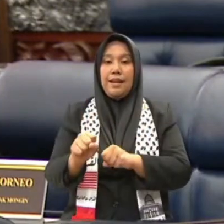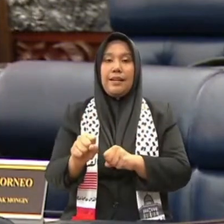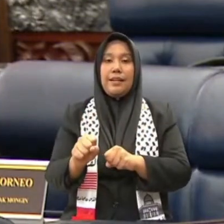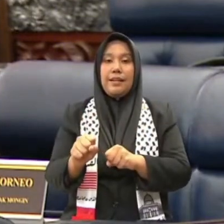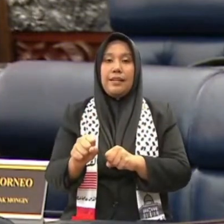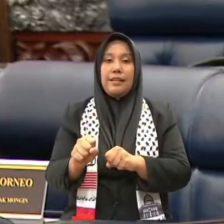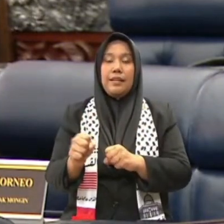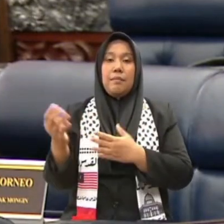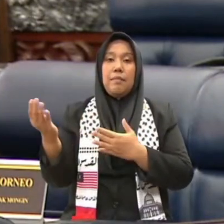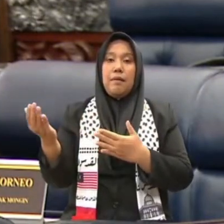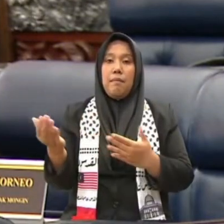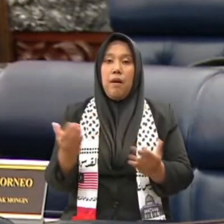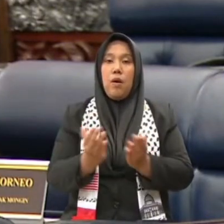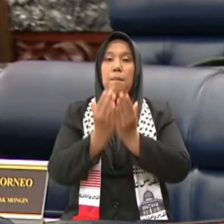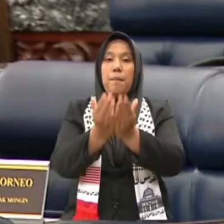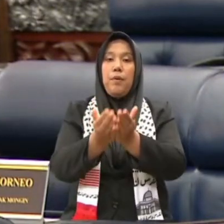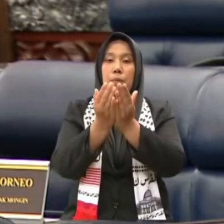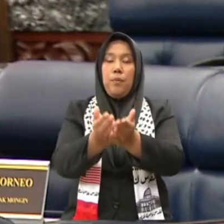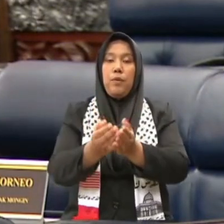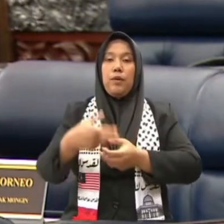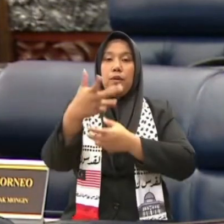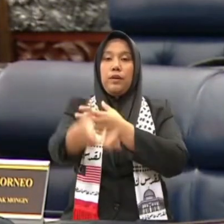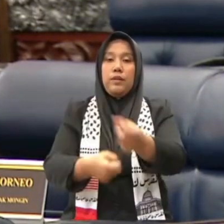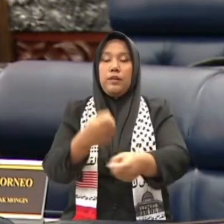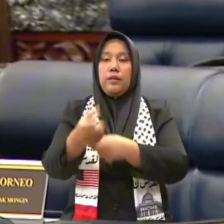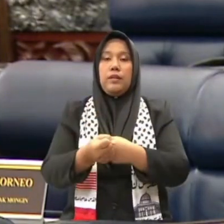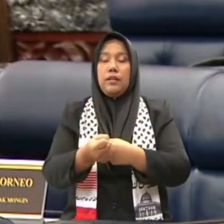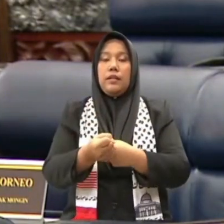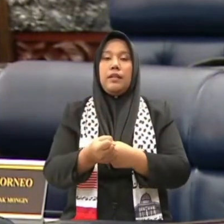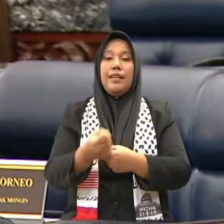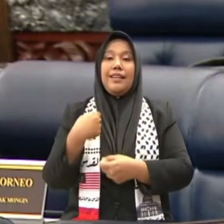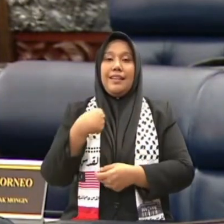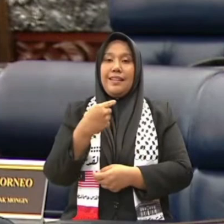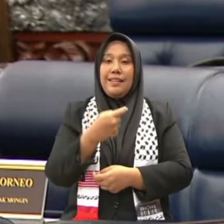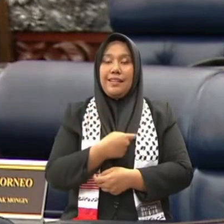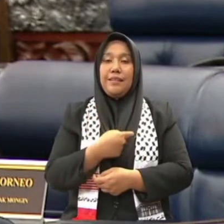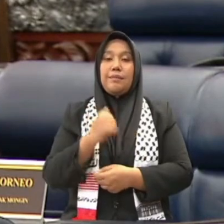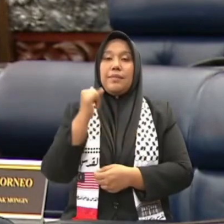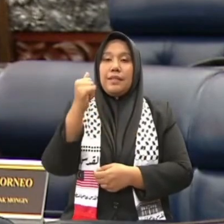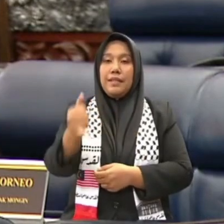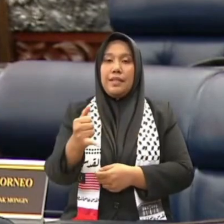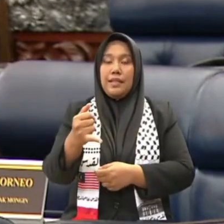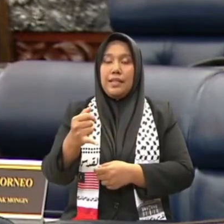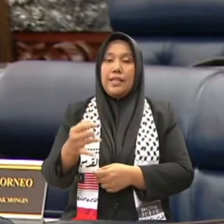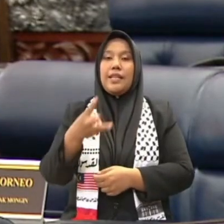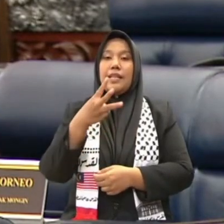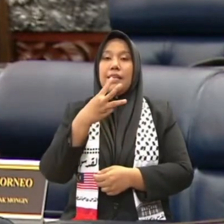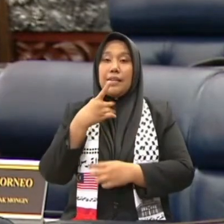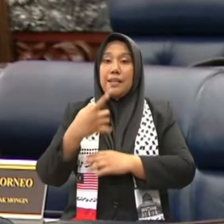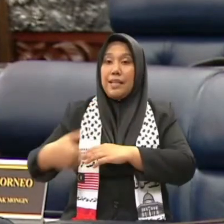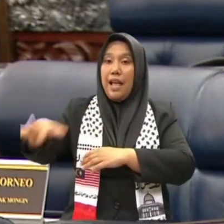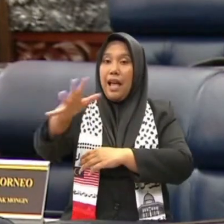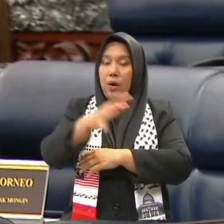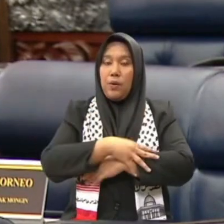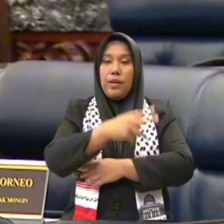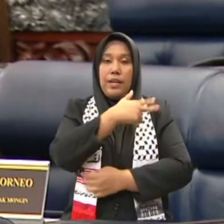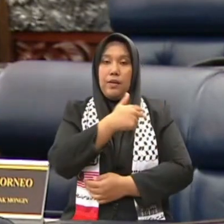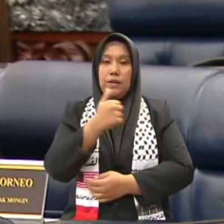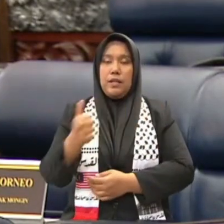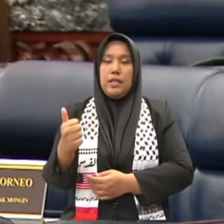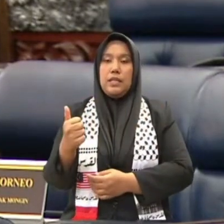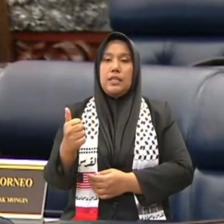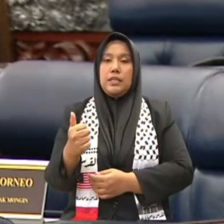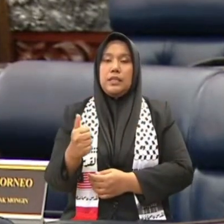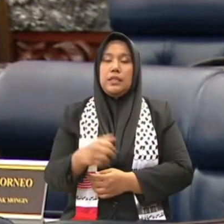vessel-vessel atau bot-bot nelayan kita ke perairan Indonesia, ia merupakan satu keadaan terdesak dan